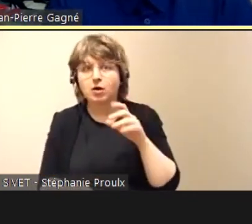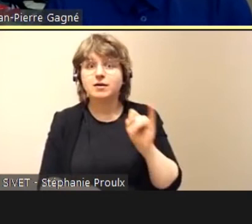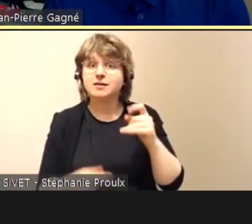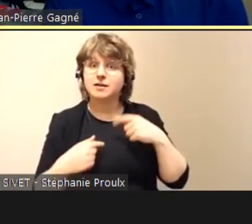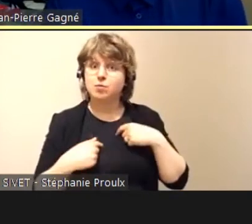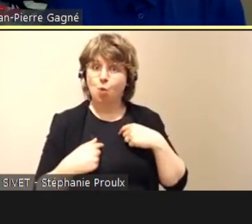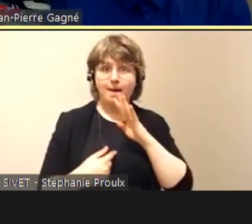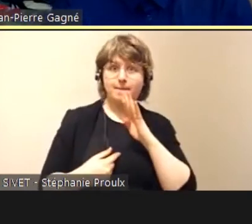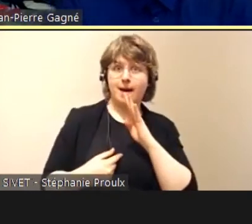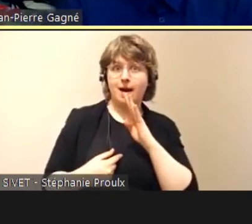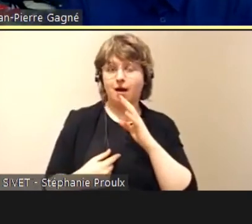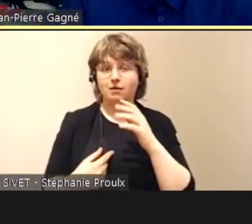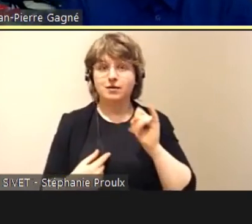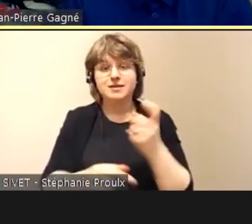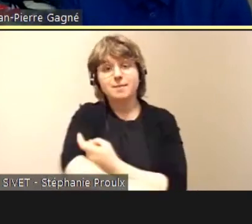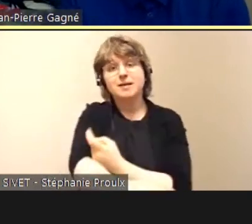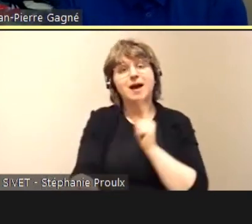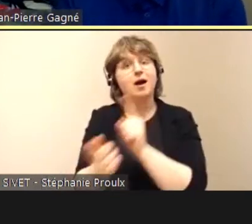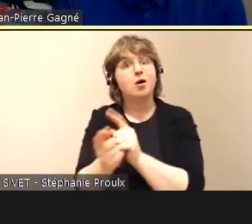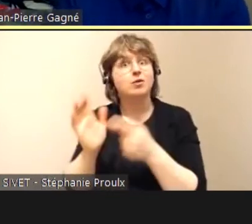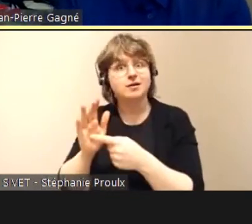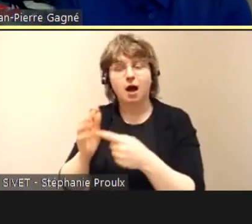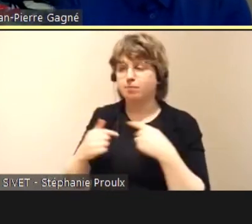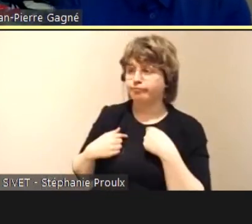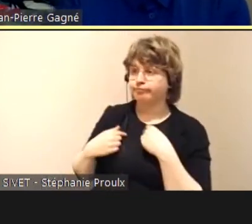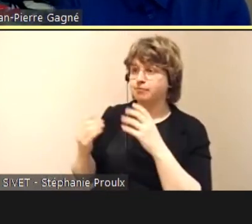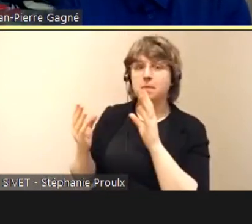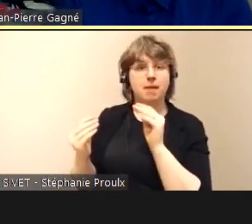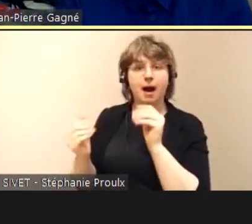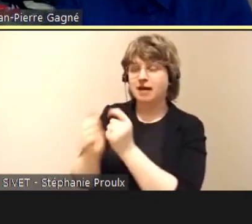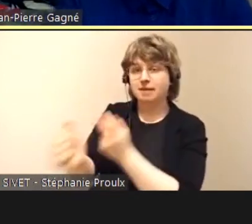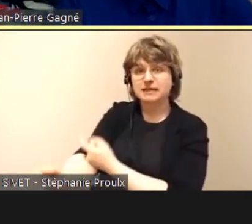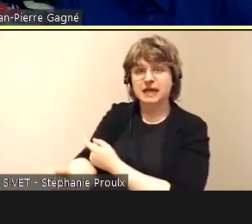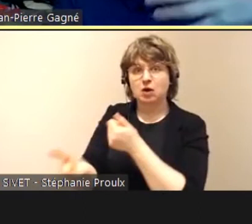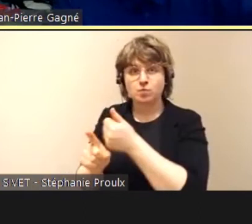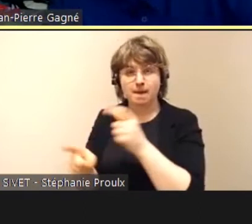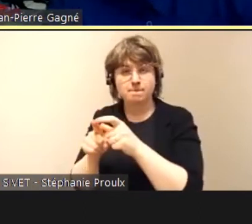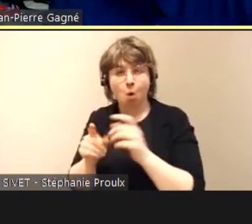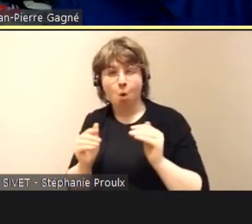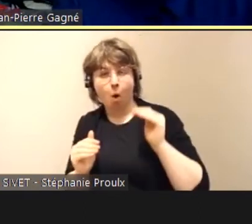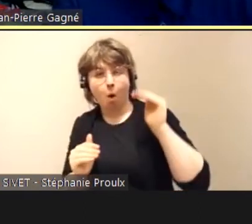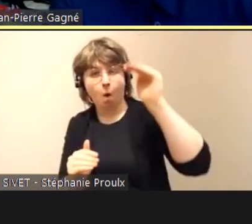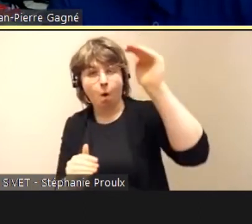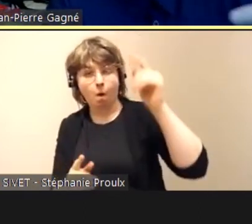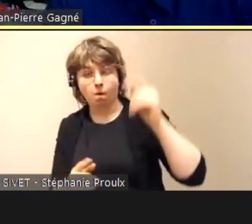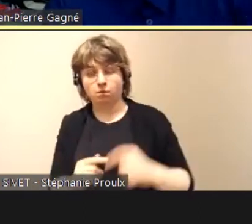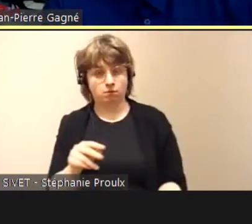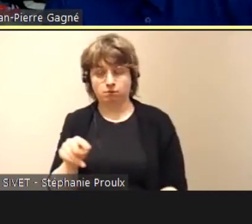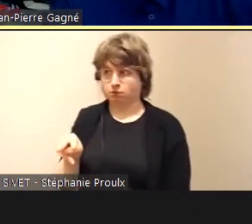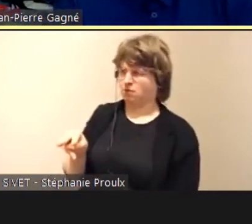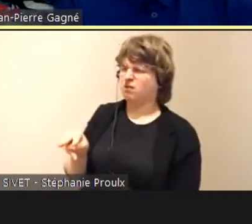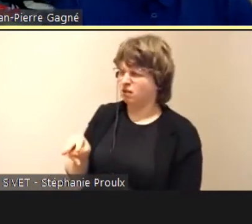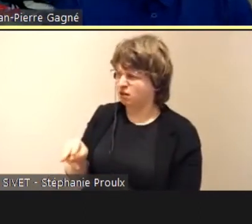ou si vous allez voir votre médecin puis qu'il commence à utiliser des termes super complexes et techniques pour vous expliquer votre maladie